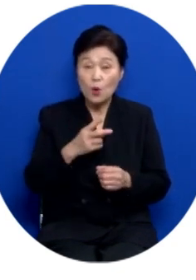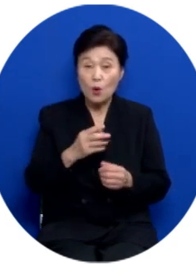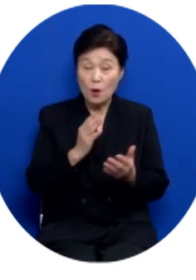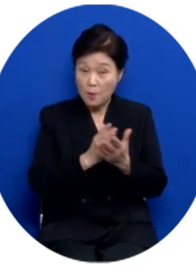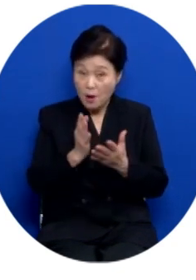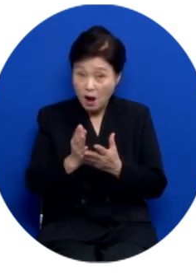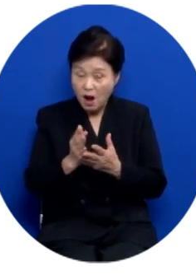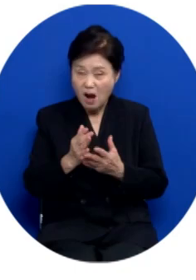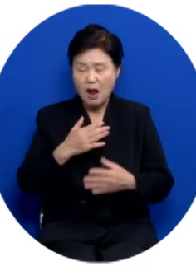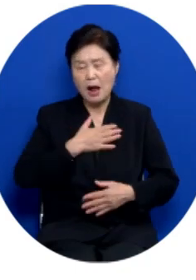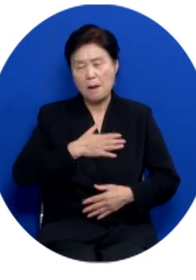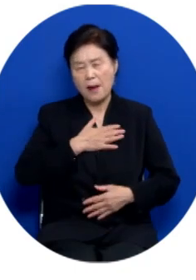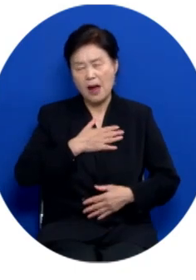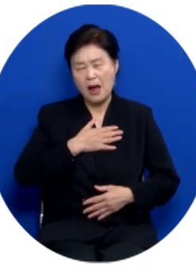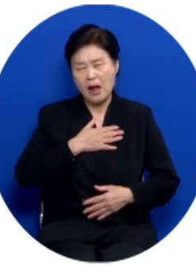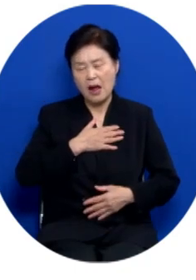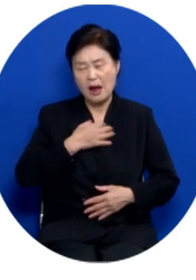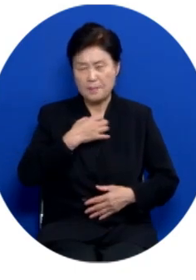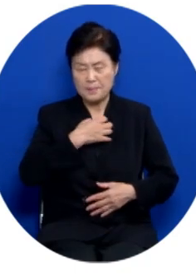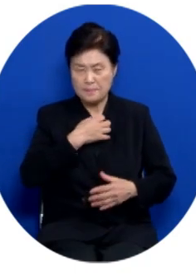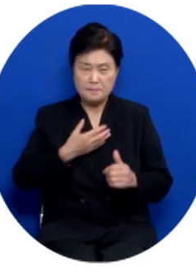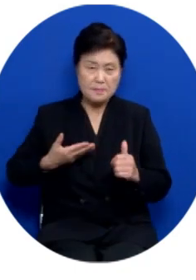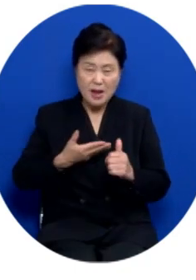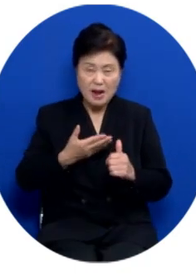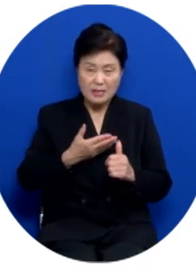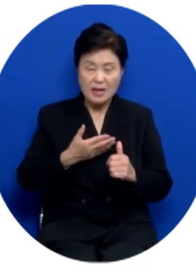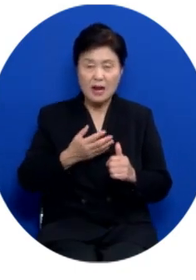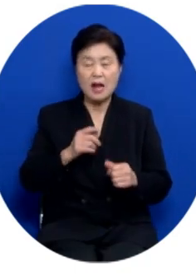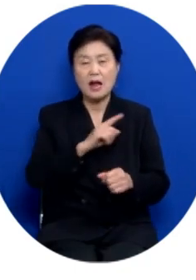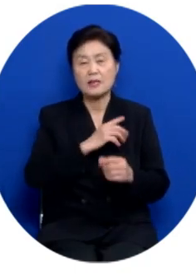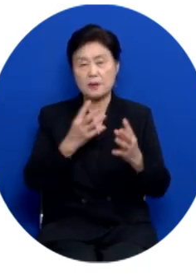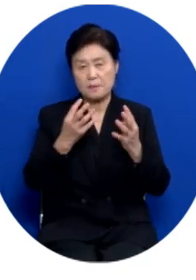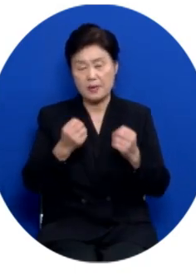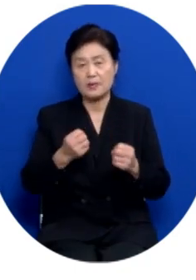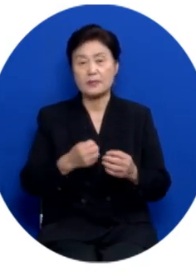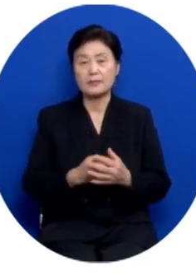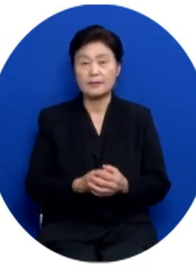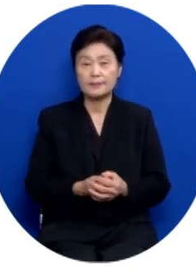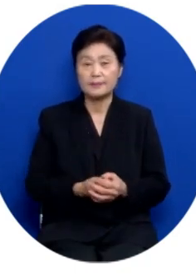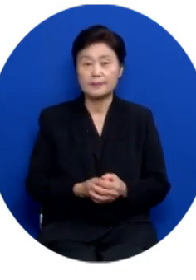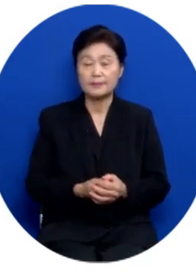유형별로는 정서학대가 43.1%로 가장 많았던 것으로 조사됐습니다.